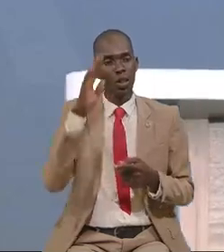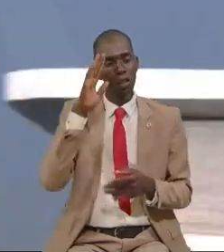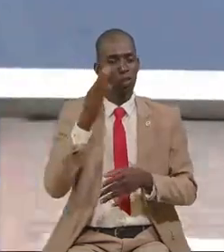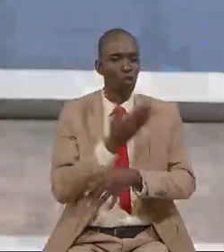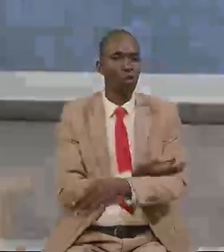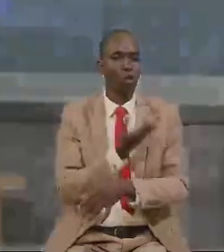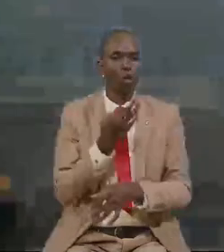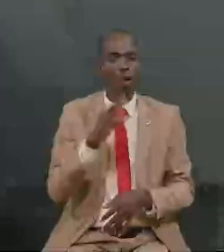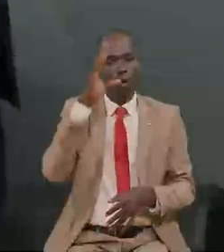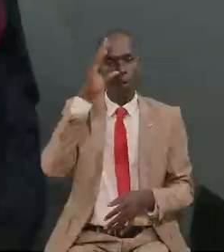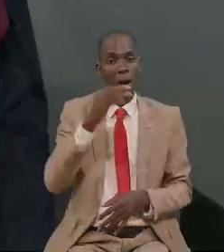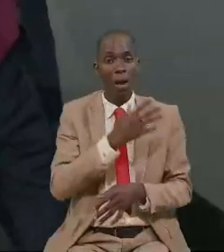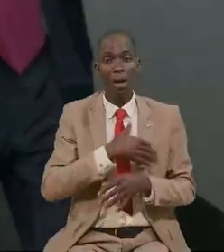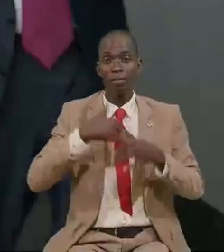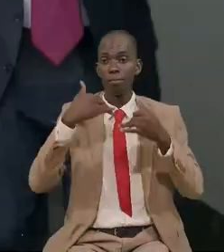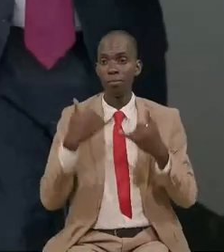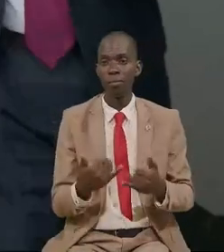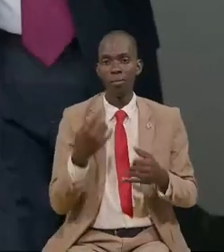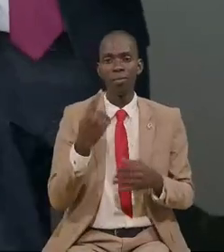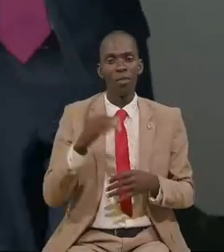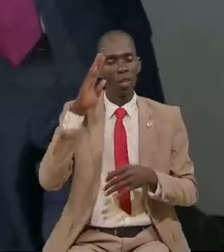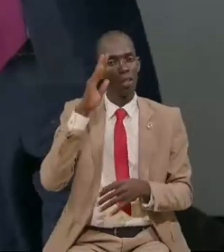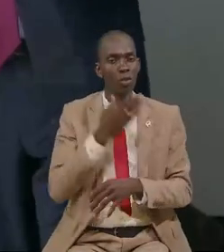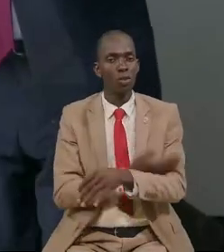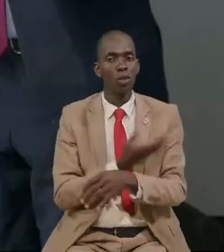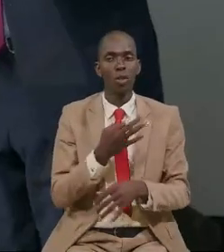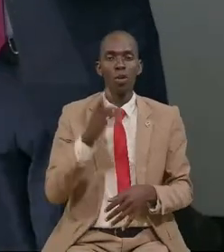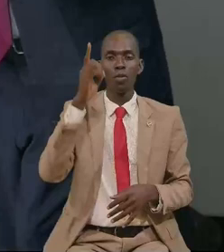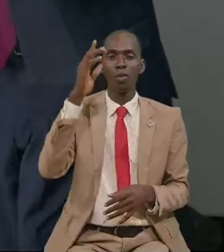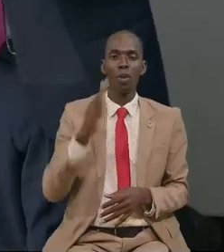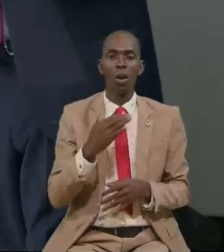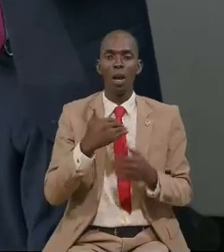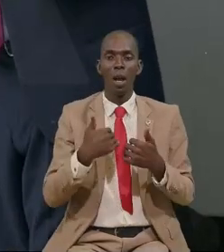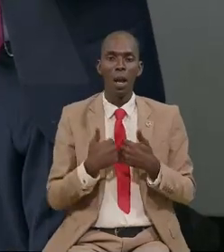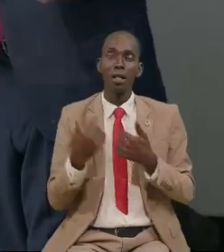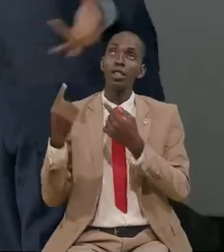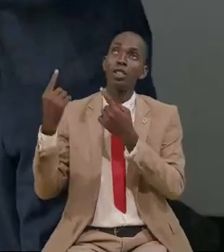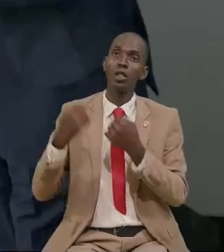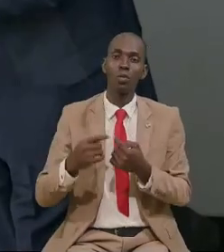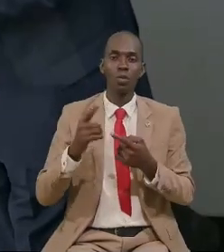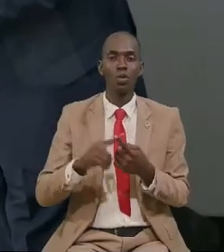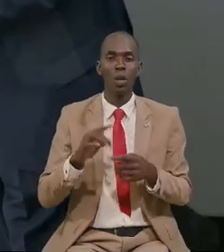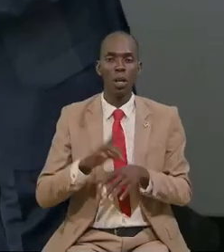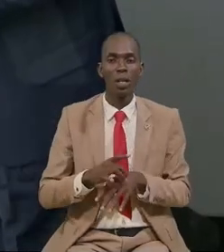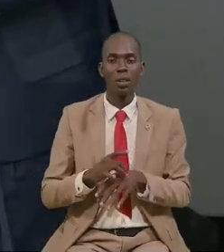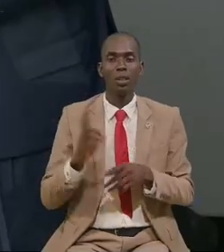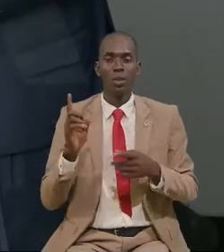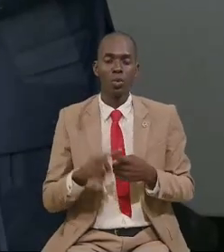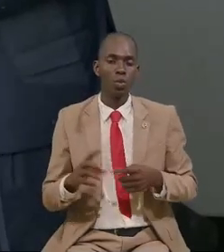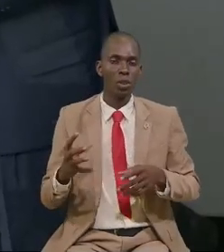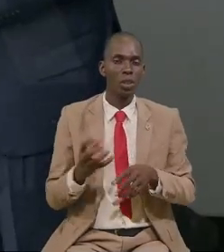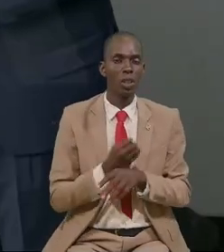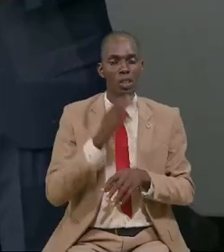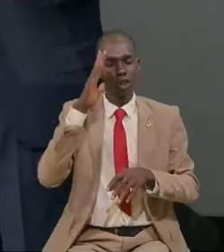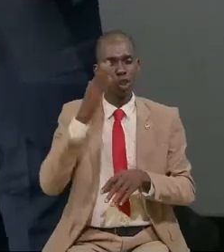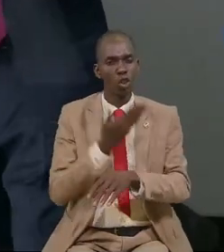l'homme. Maintenant, le Fils de Dieu est venu sur la terre pour prendre les fils et